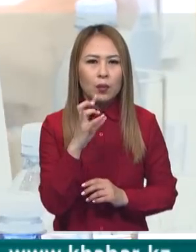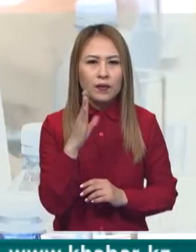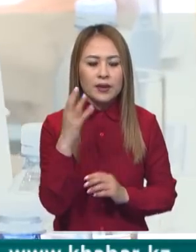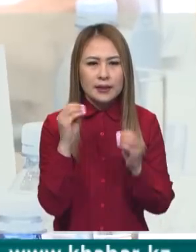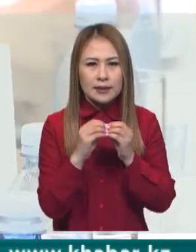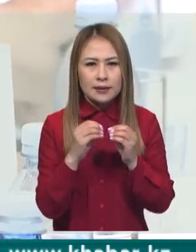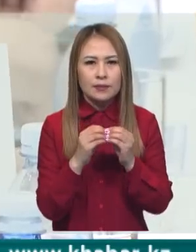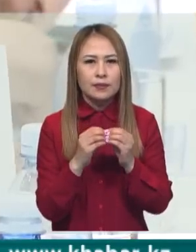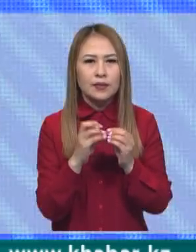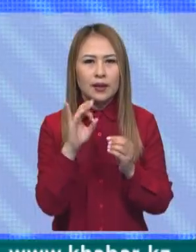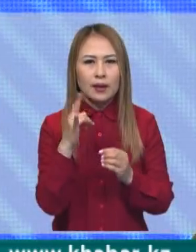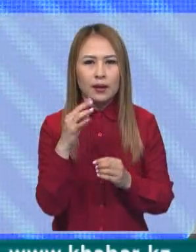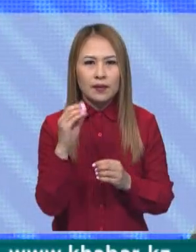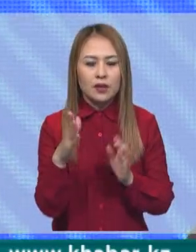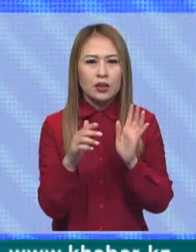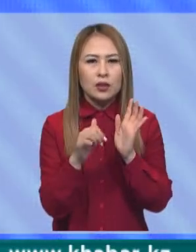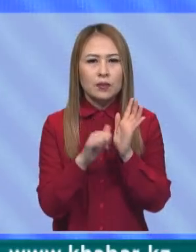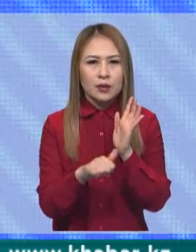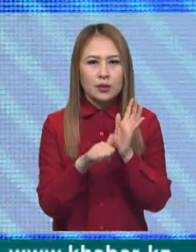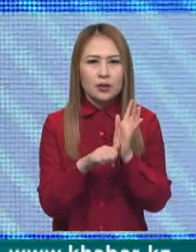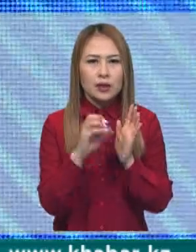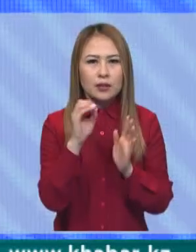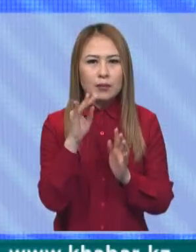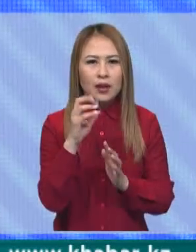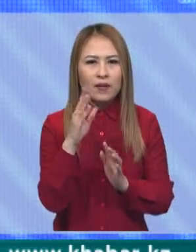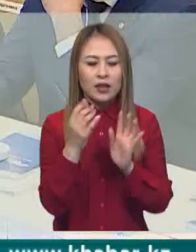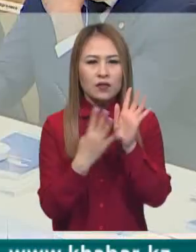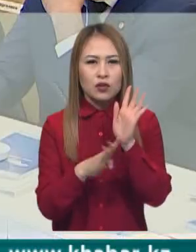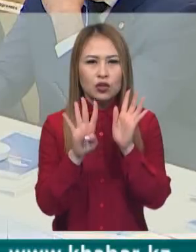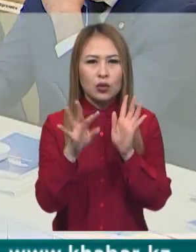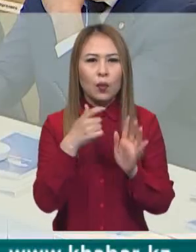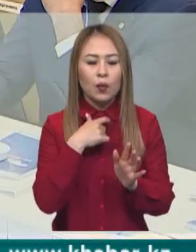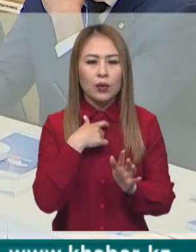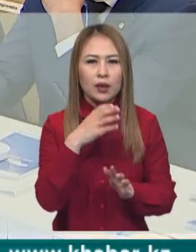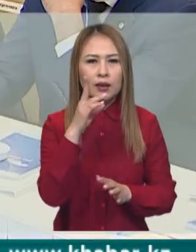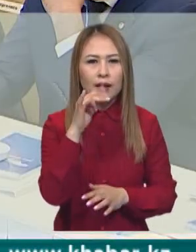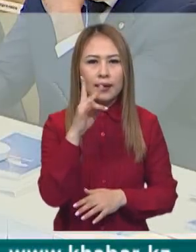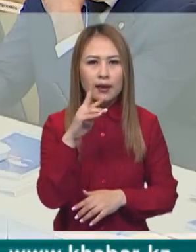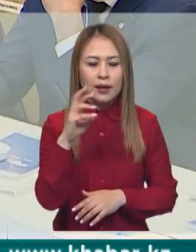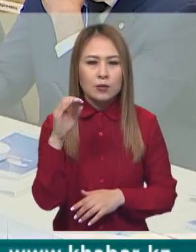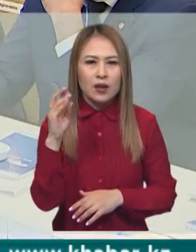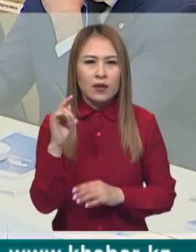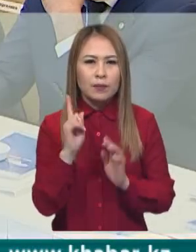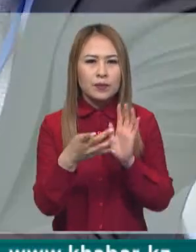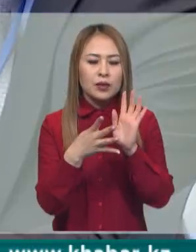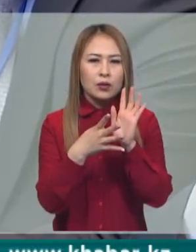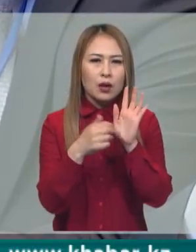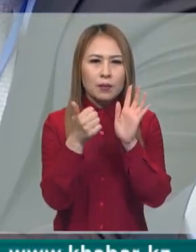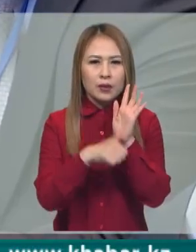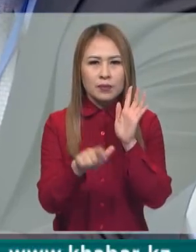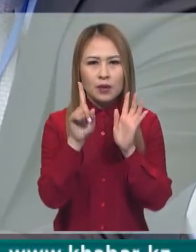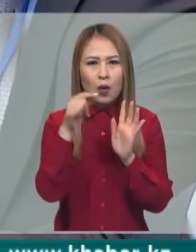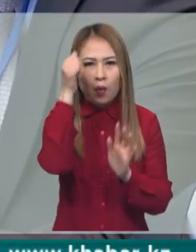10, Ерғалиев 60, Еспаева 94 дауыс. Дания Еспаева 1961